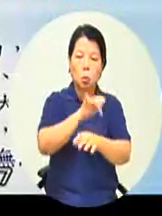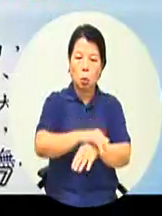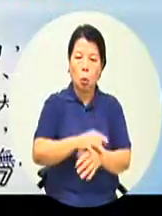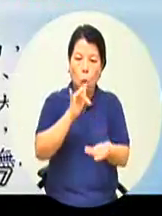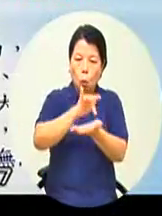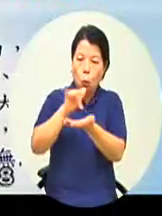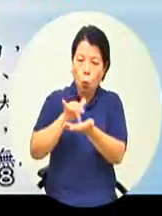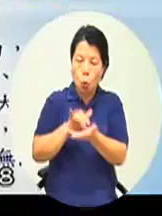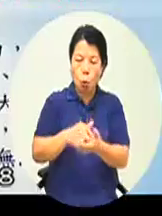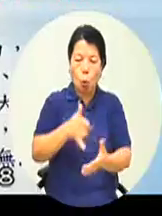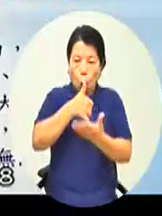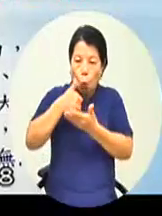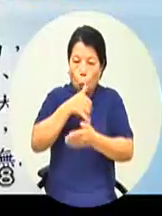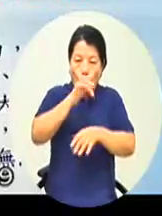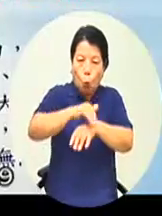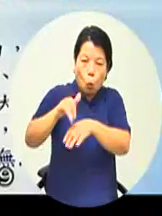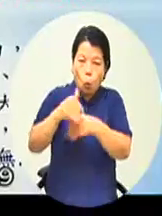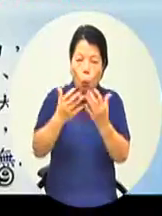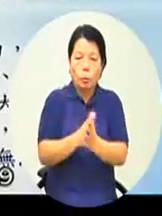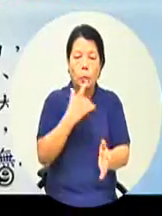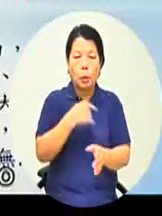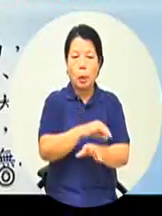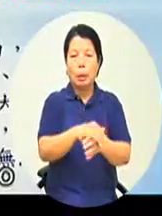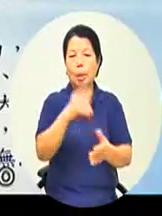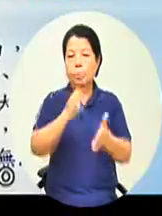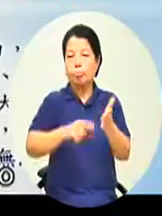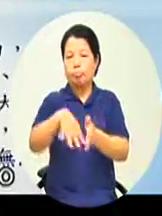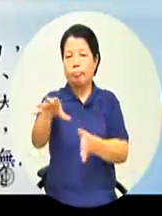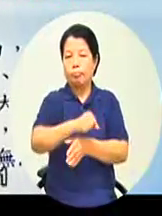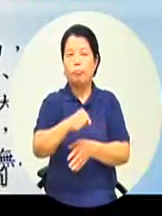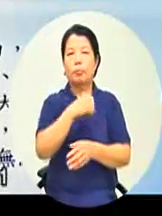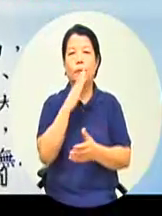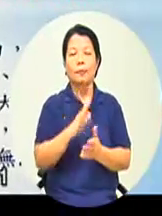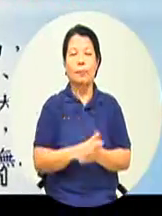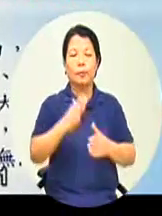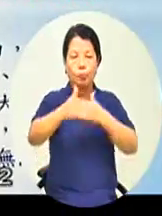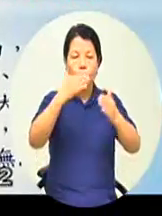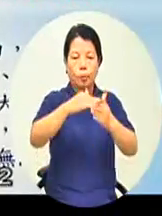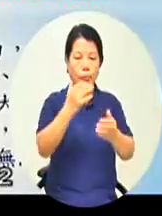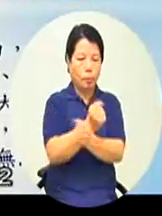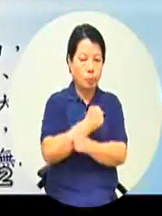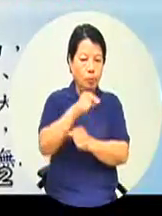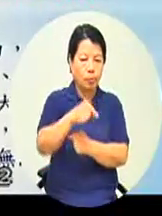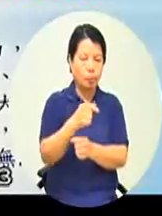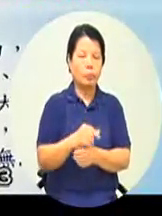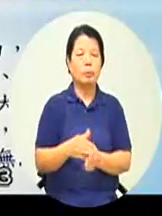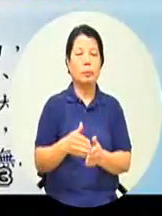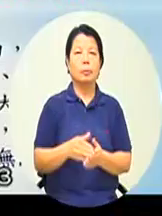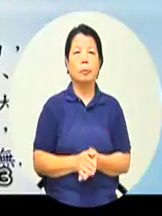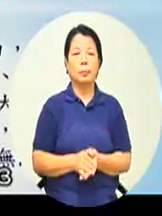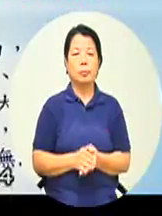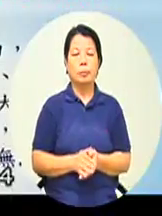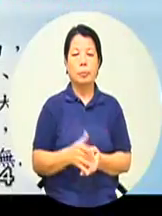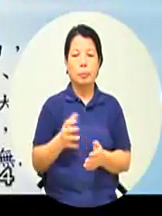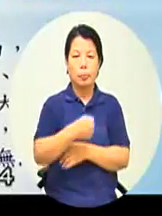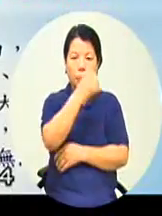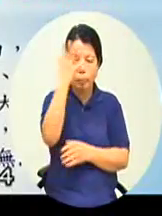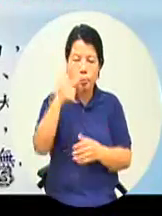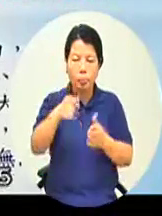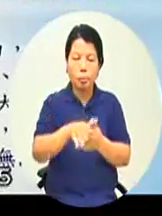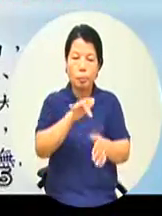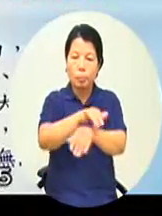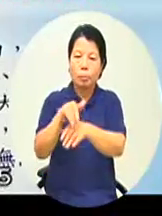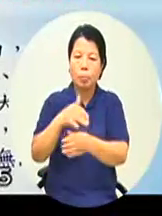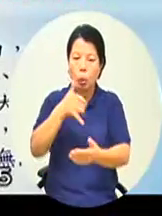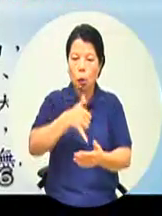在一个非常容易的状况底下，我们希望就是说在校园的部分要特别去注意这件事。那青年接触毒品、哦、